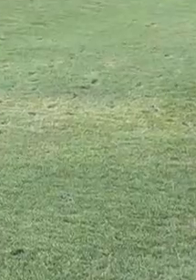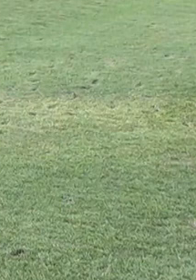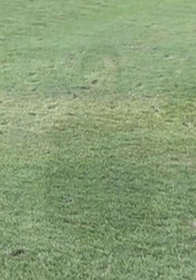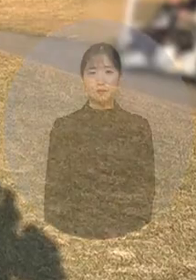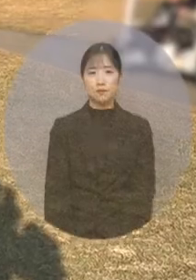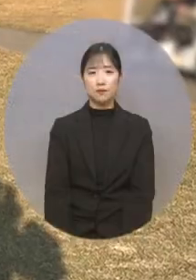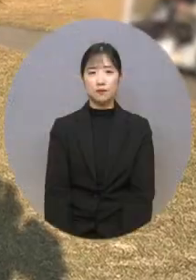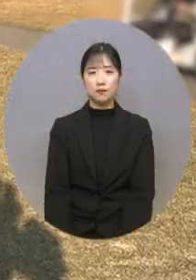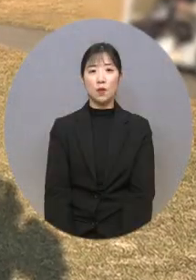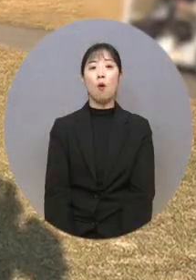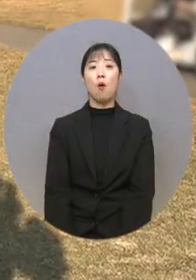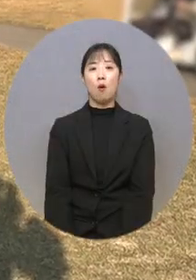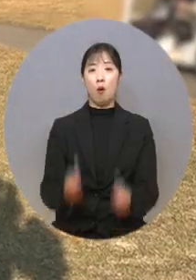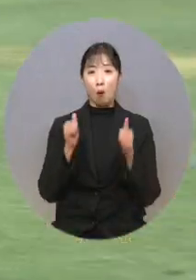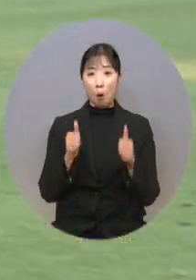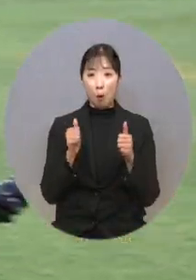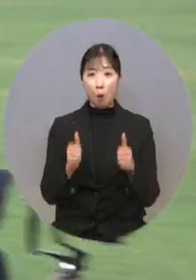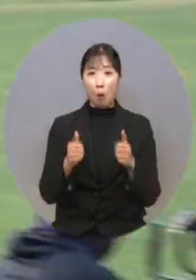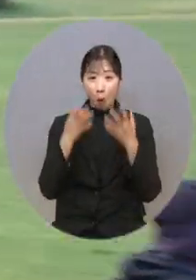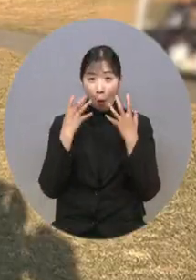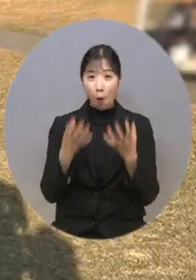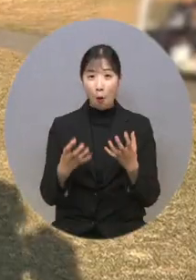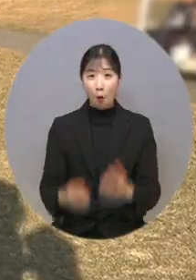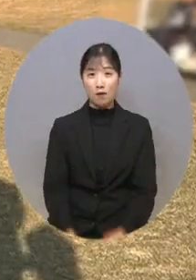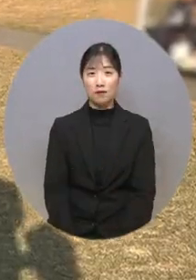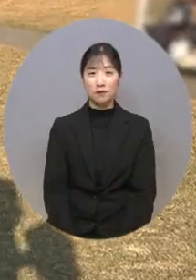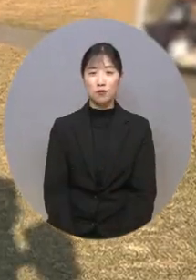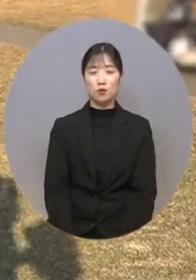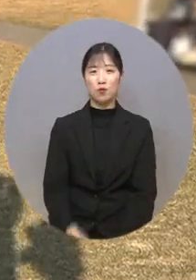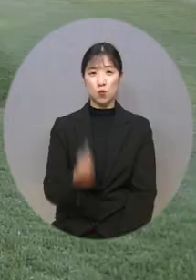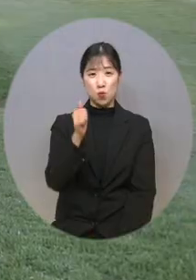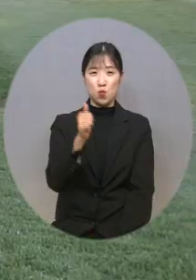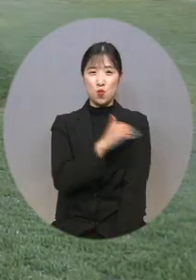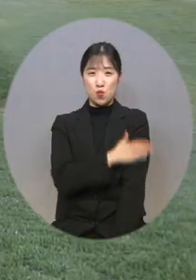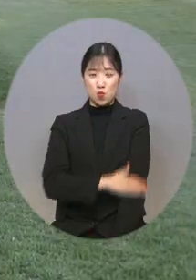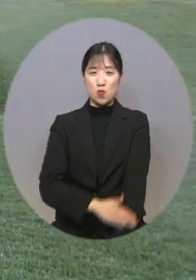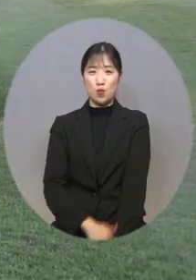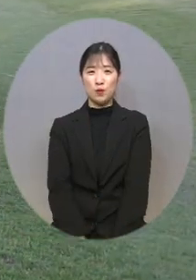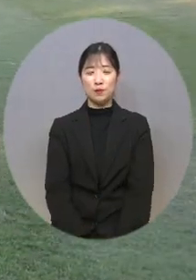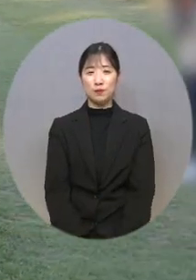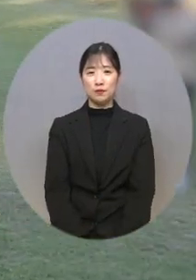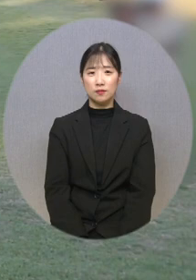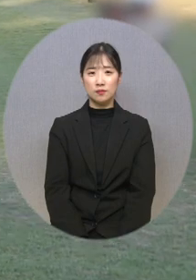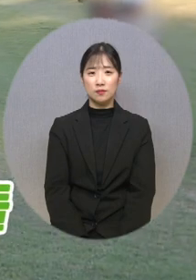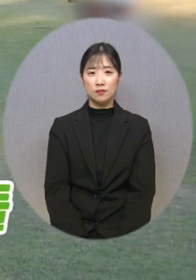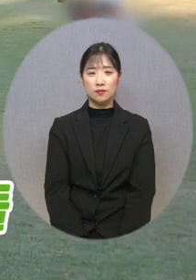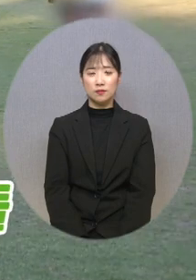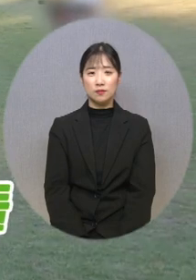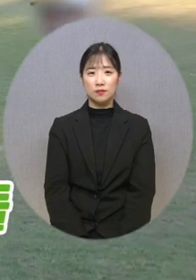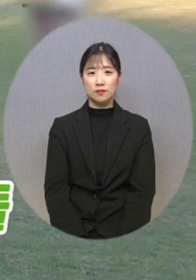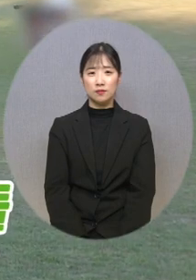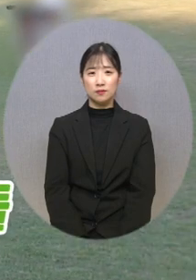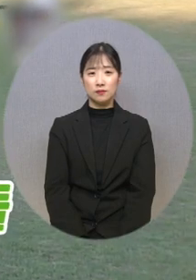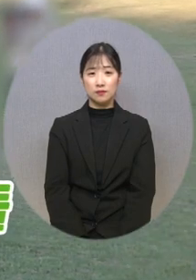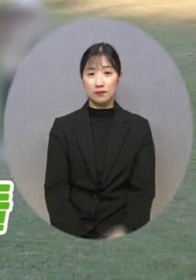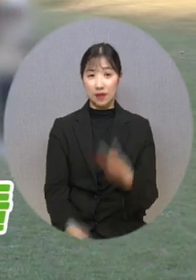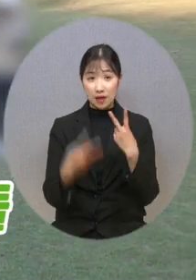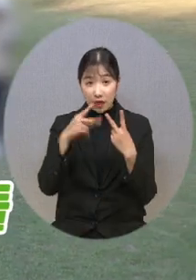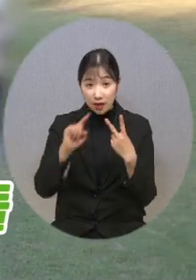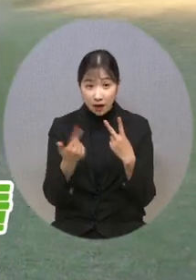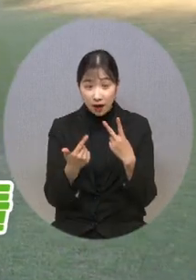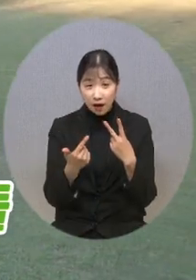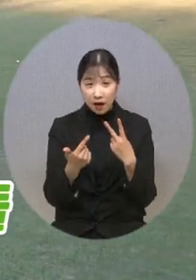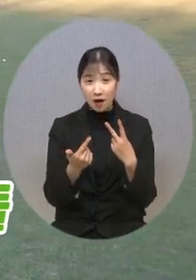좋아요. 오, 이거 다시 내려. 다시 내려. 아, 나이스. 어? 뭐야? 2단이에요? 아,